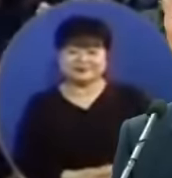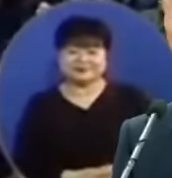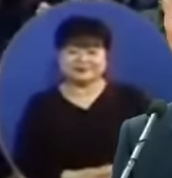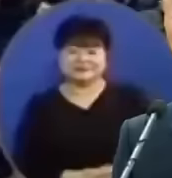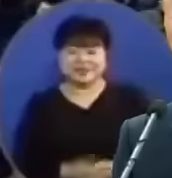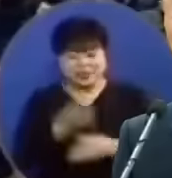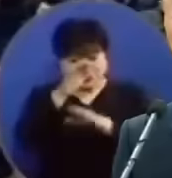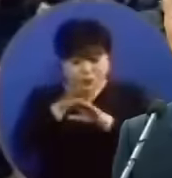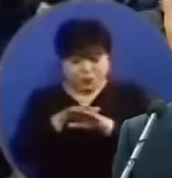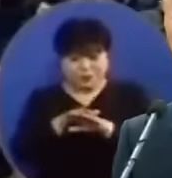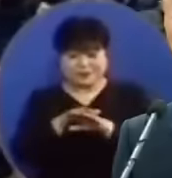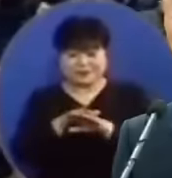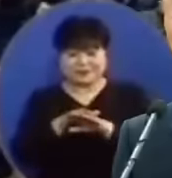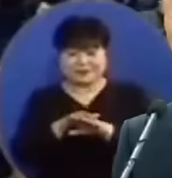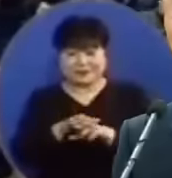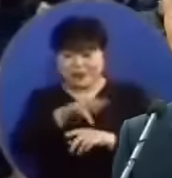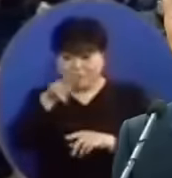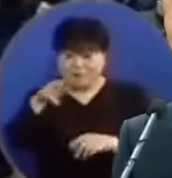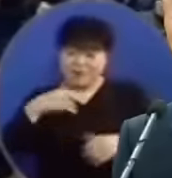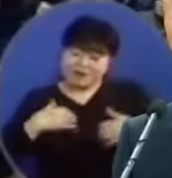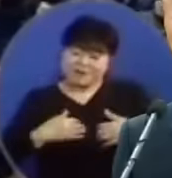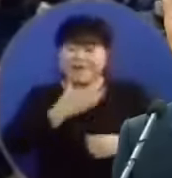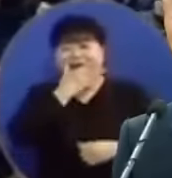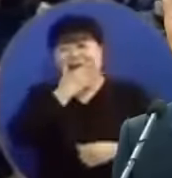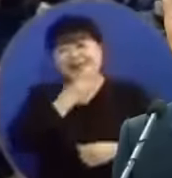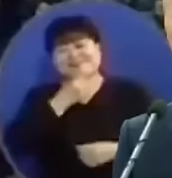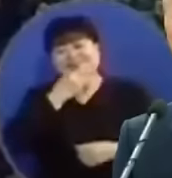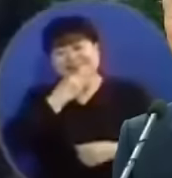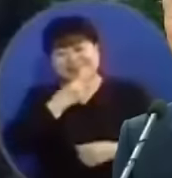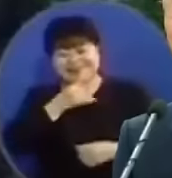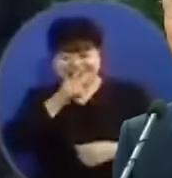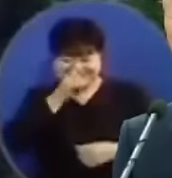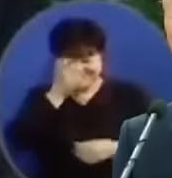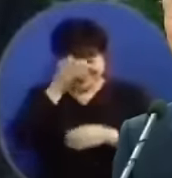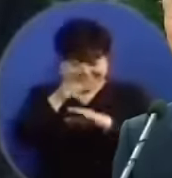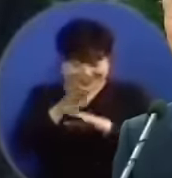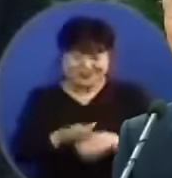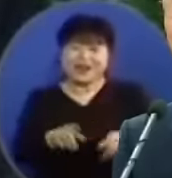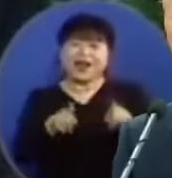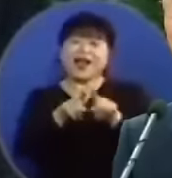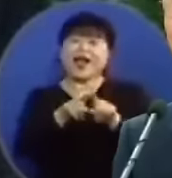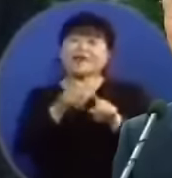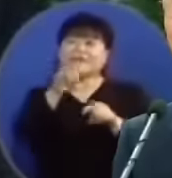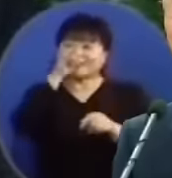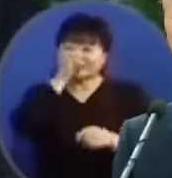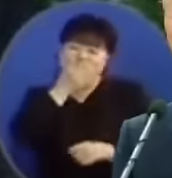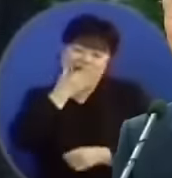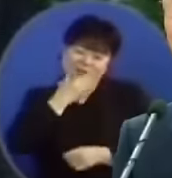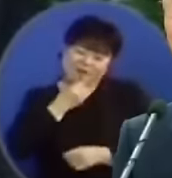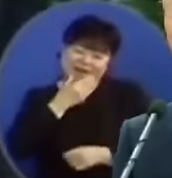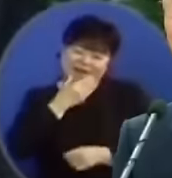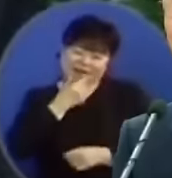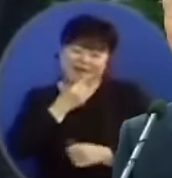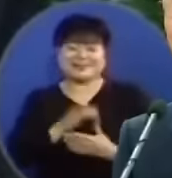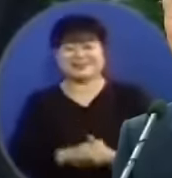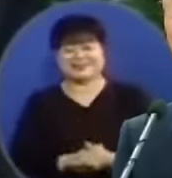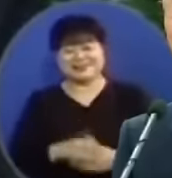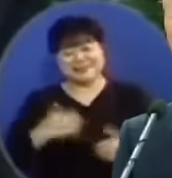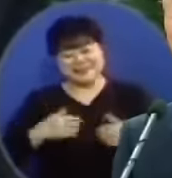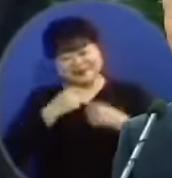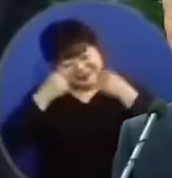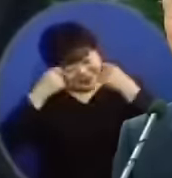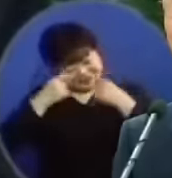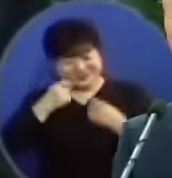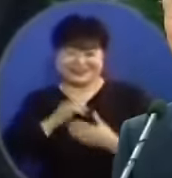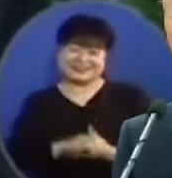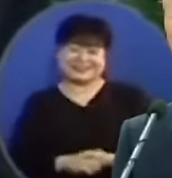그러니까 성도들을 보면 기쁘고 행복하고 성도들과 같이 있으면 행복하고 기쁘고